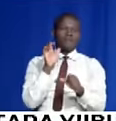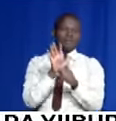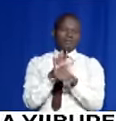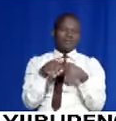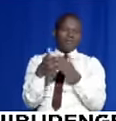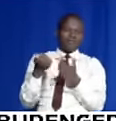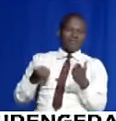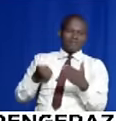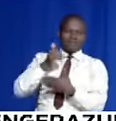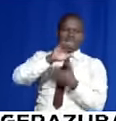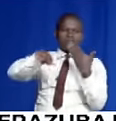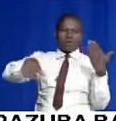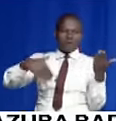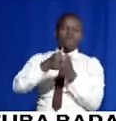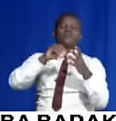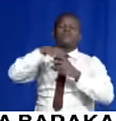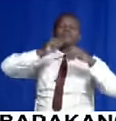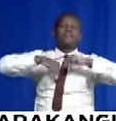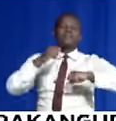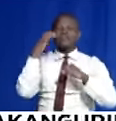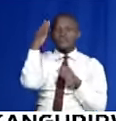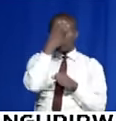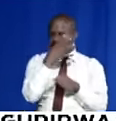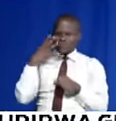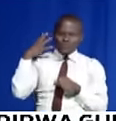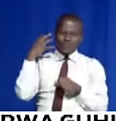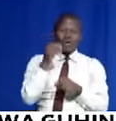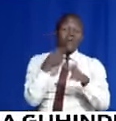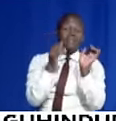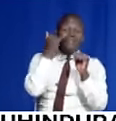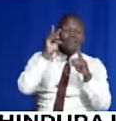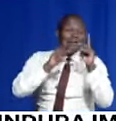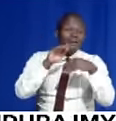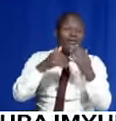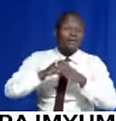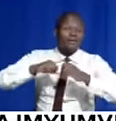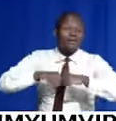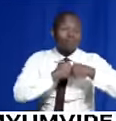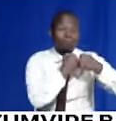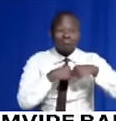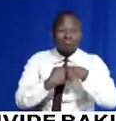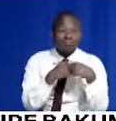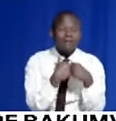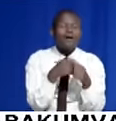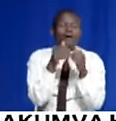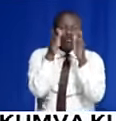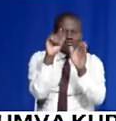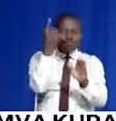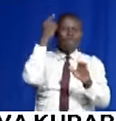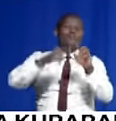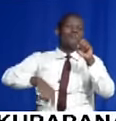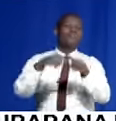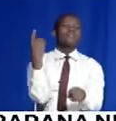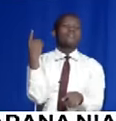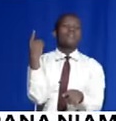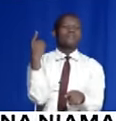cyane cyane ko abakobwa bose bari muri iryo rushanwa ari beza ariko burya ngo iyo abantu bakina cyangwa se bari